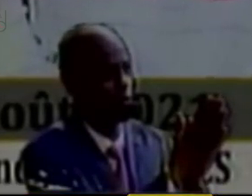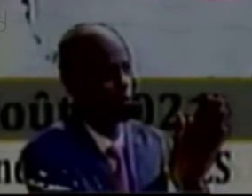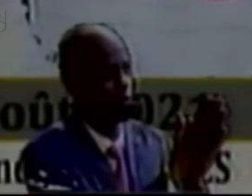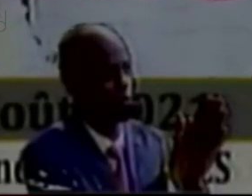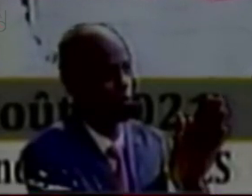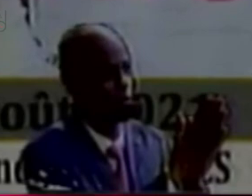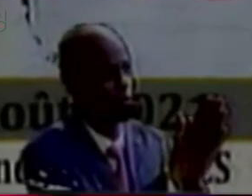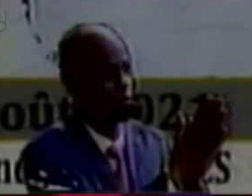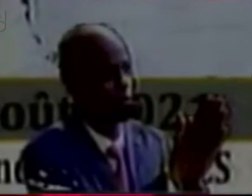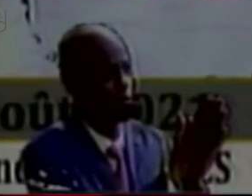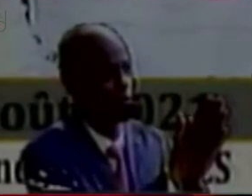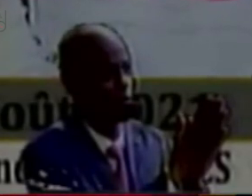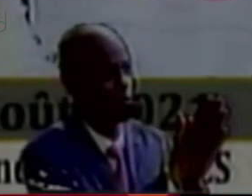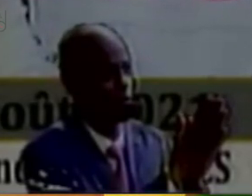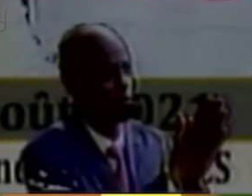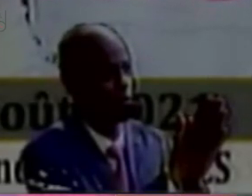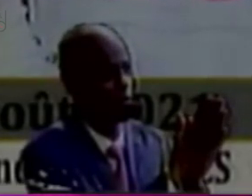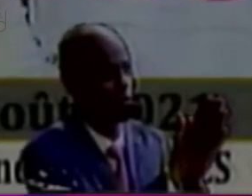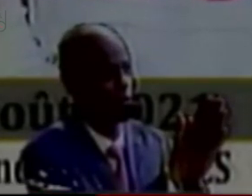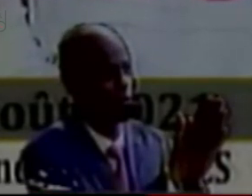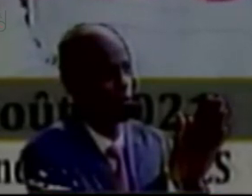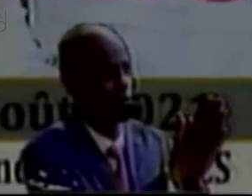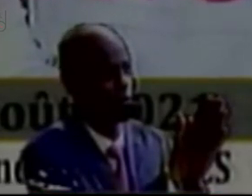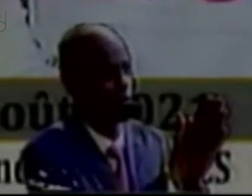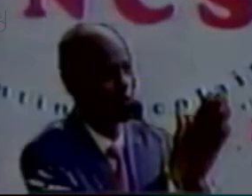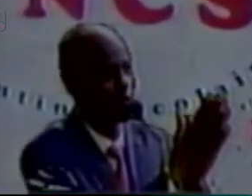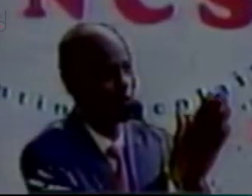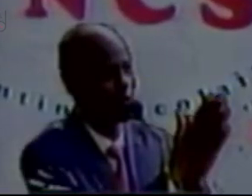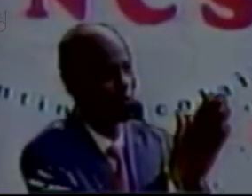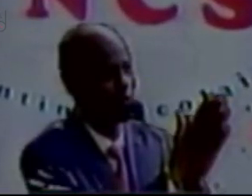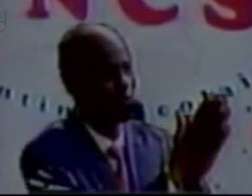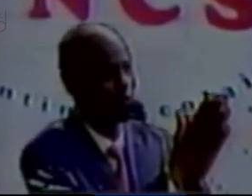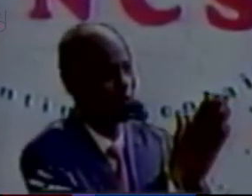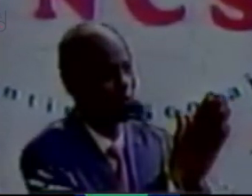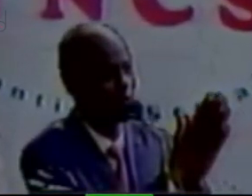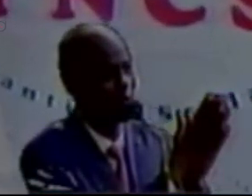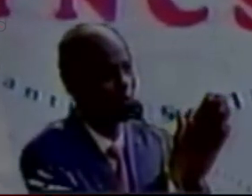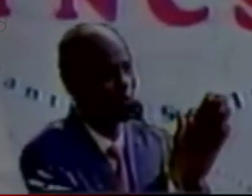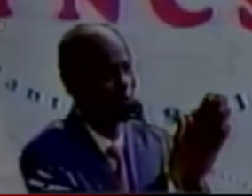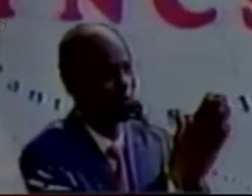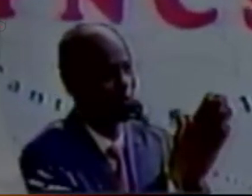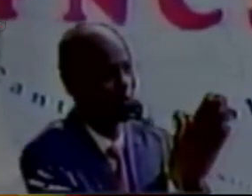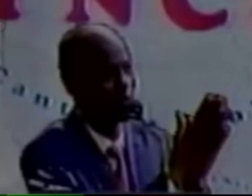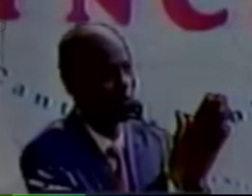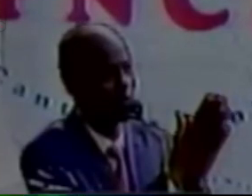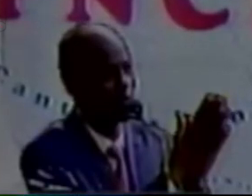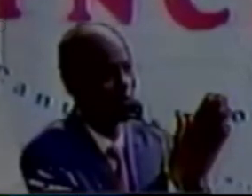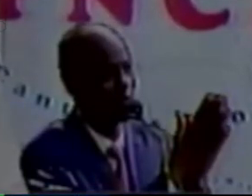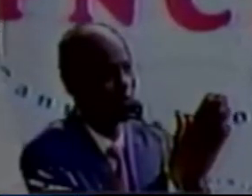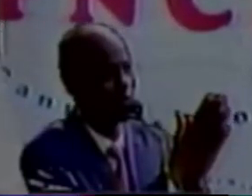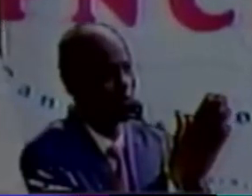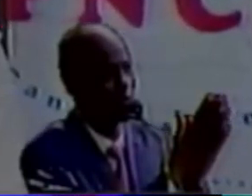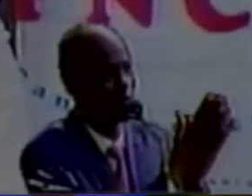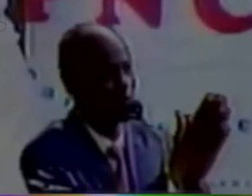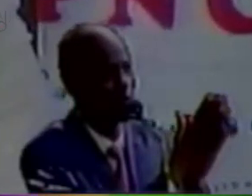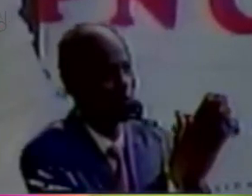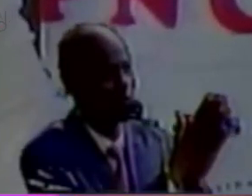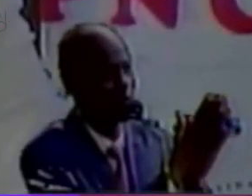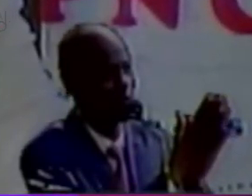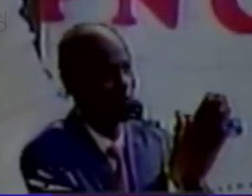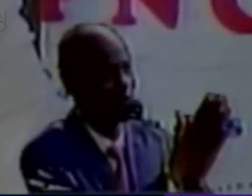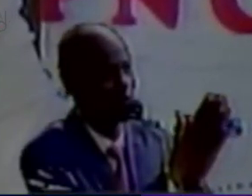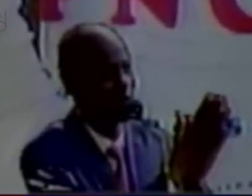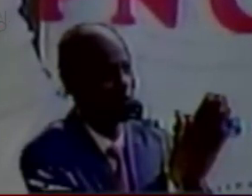déroulement année scolaire 2021-2022. Normalement, nous t'as supposé bay produit local net aller. Mais ça qui arrive,